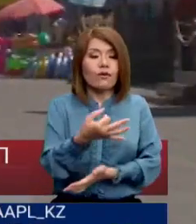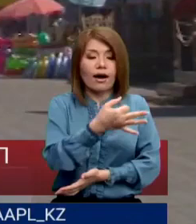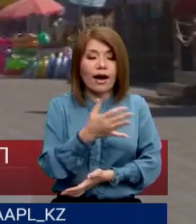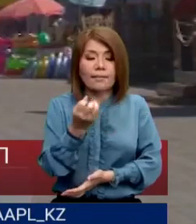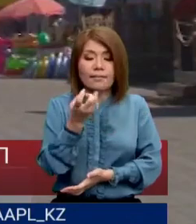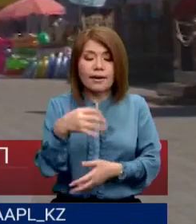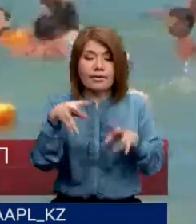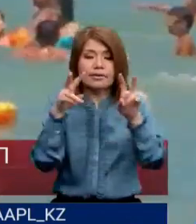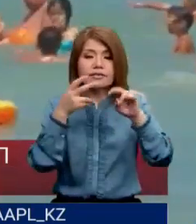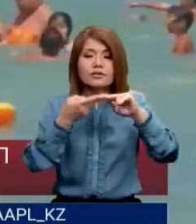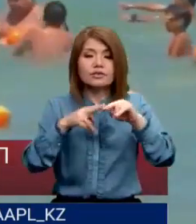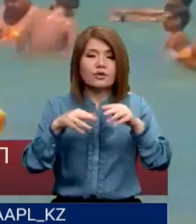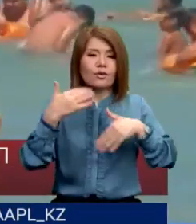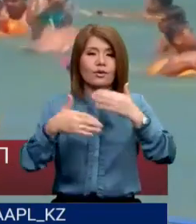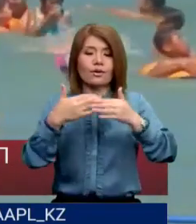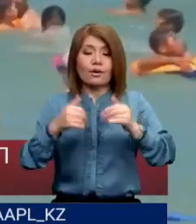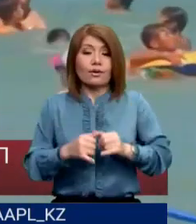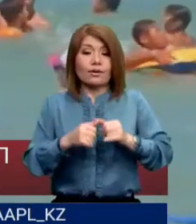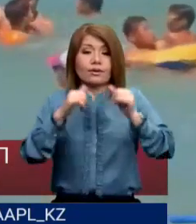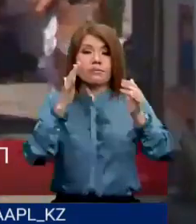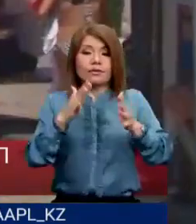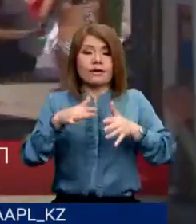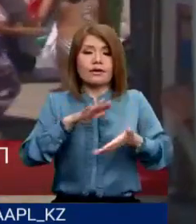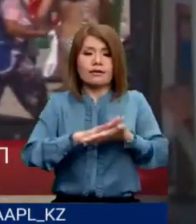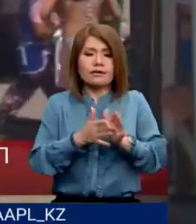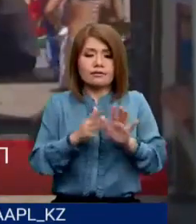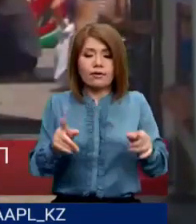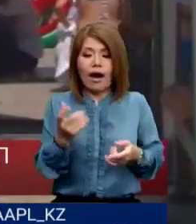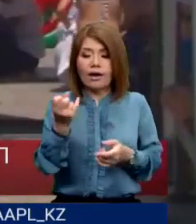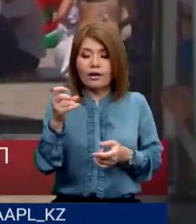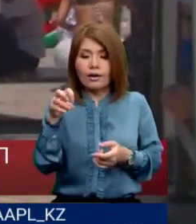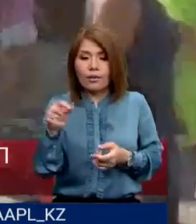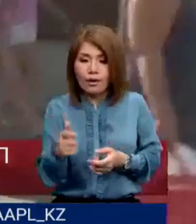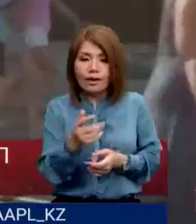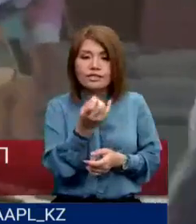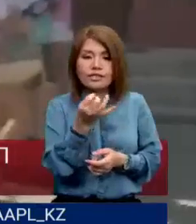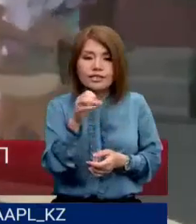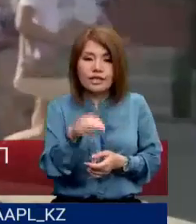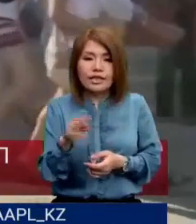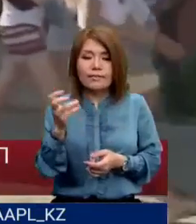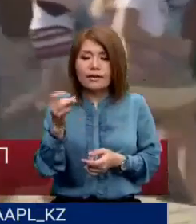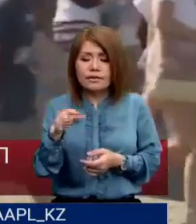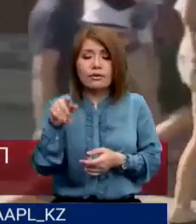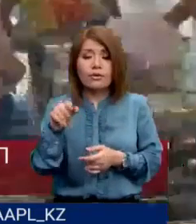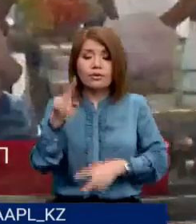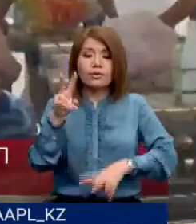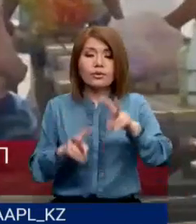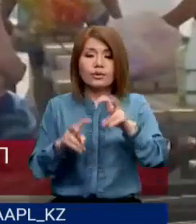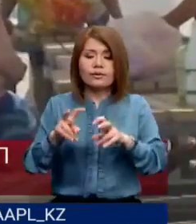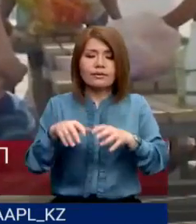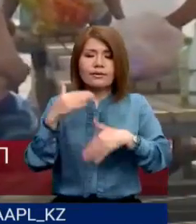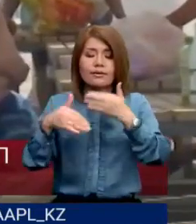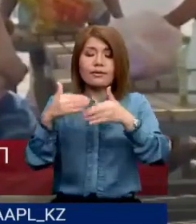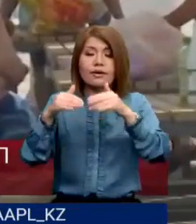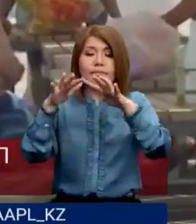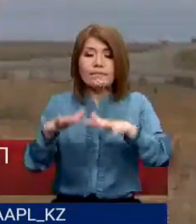енді қарқынды дамиды деп сенеді. Өйткені әлеуеті зор Алакөл мен Ақтоғай, Жезкент, Бақыршық секілді өндірістік қарқыны мықты